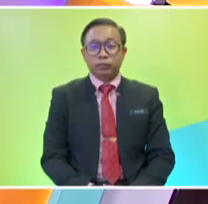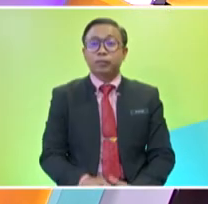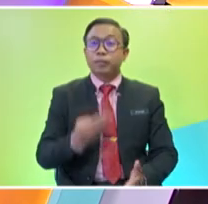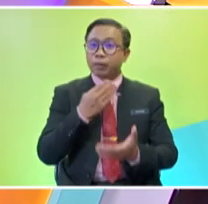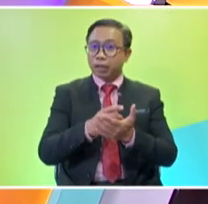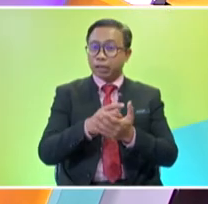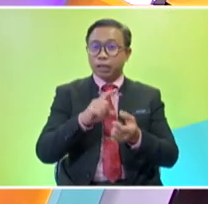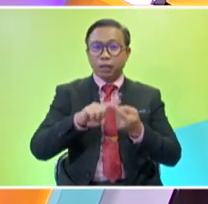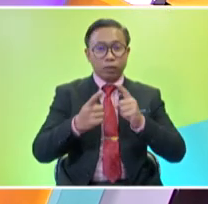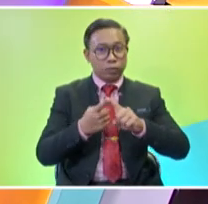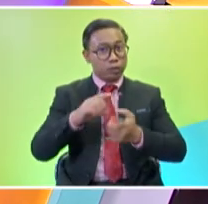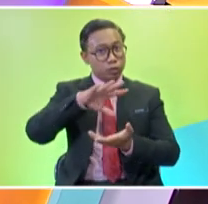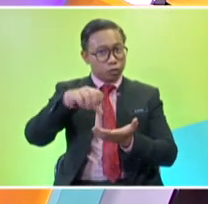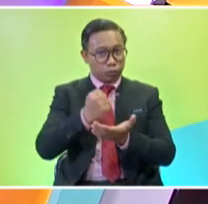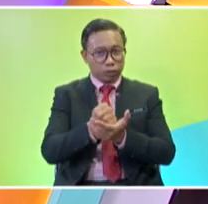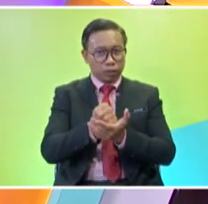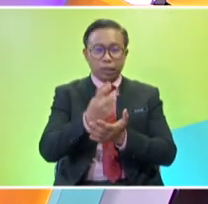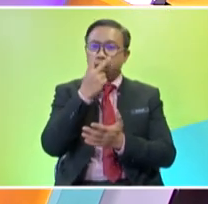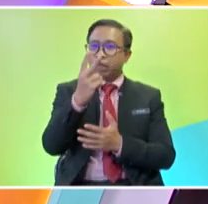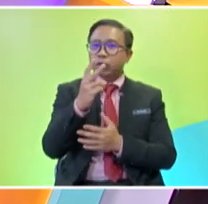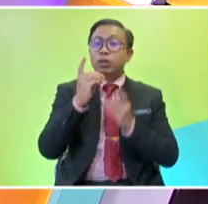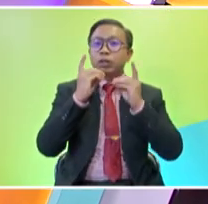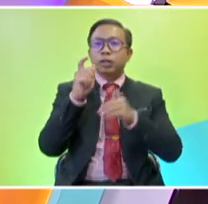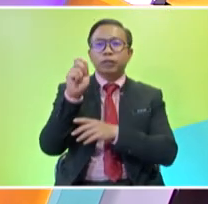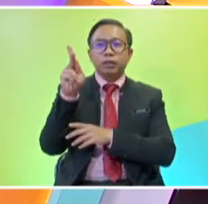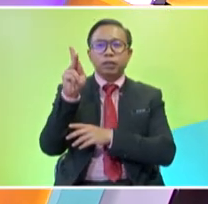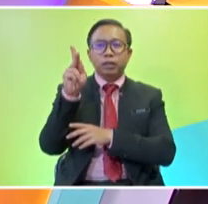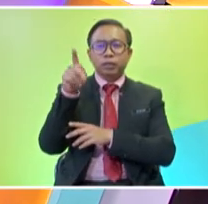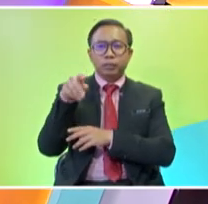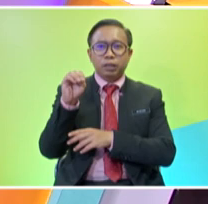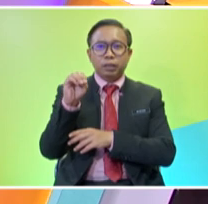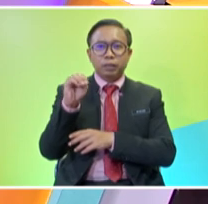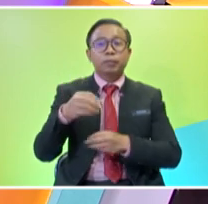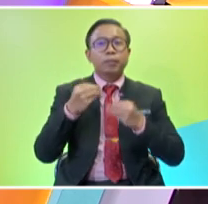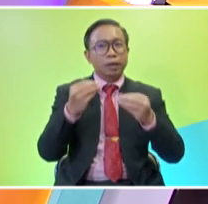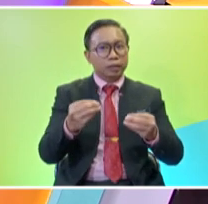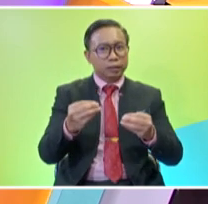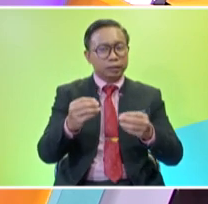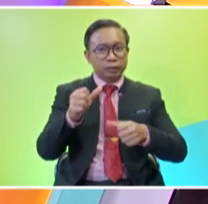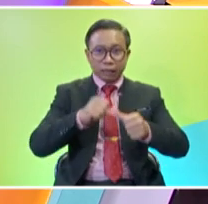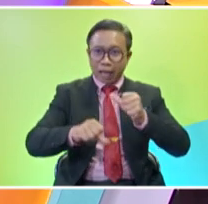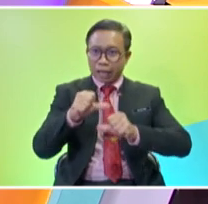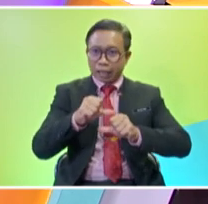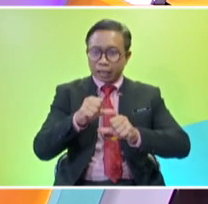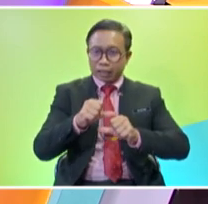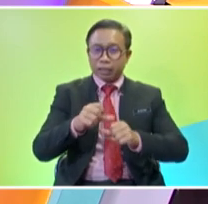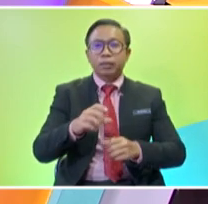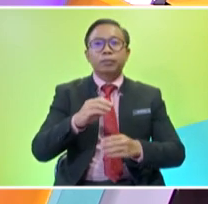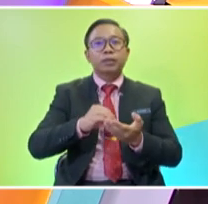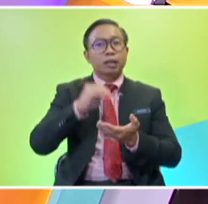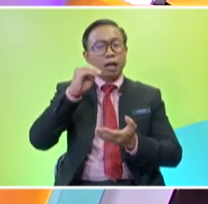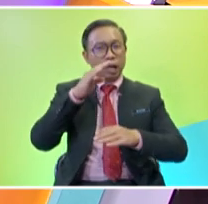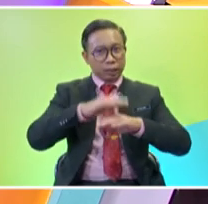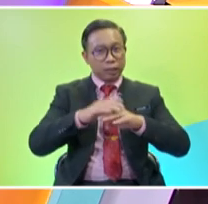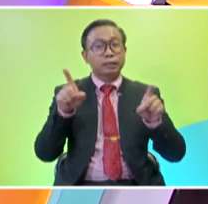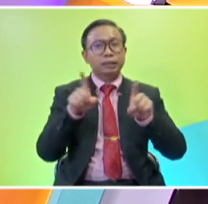rekan-rekan semua Anda masih lagi menuntun rancangan di TV KPM bagi mata pelajaran science slot Menengah Atas dan hari